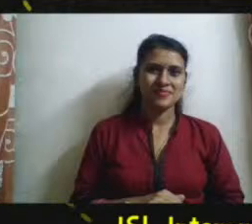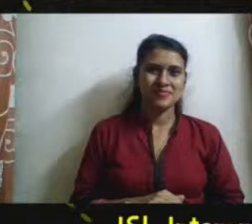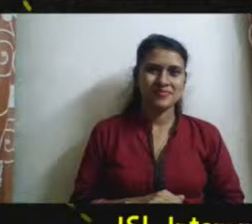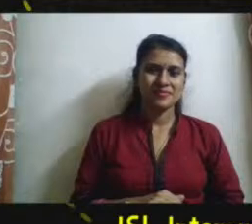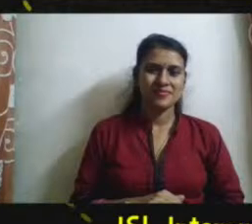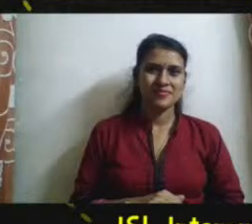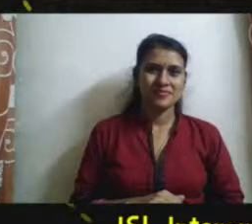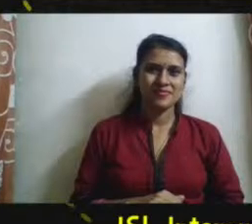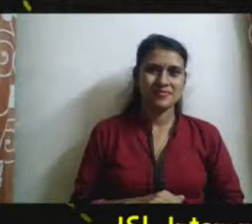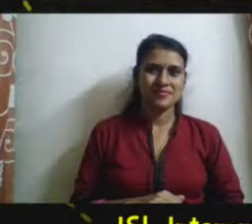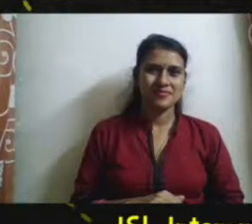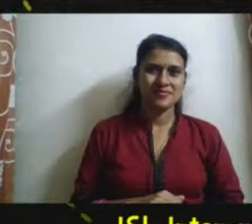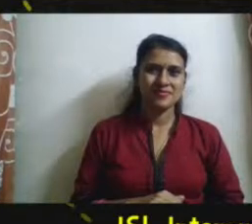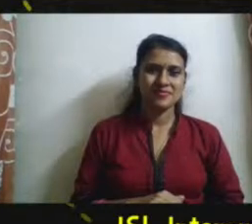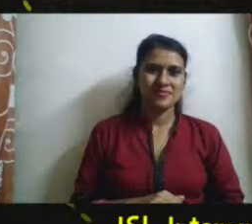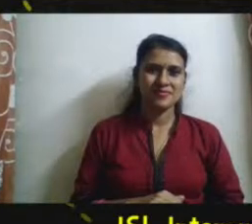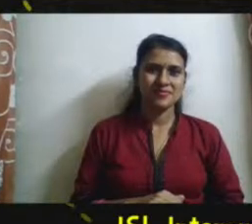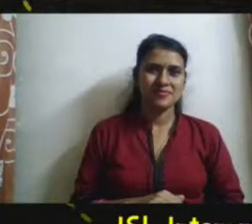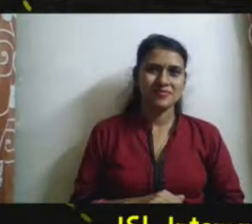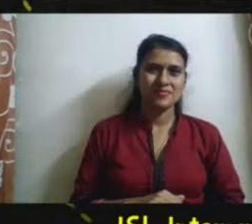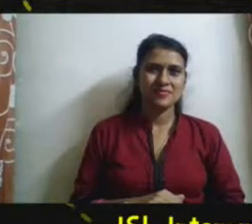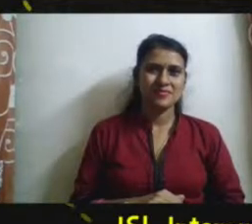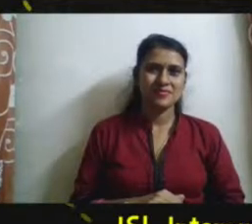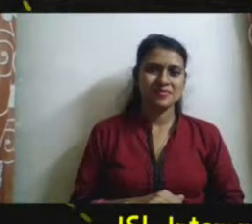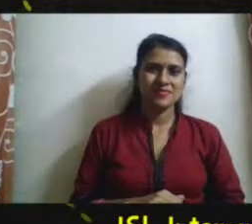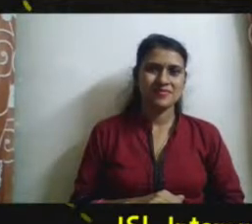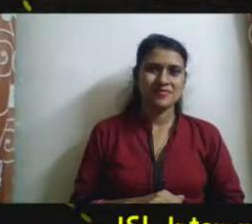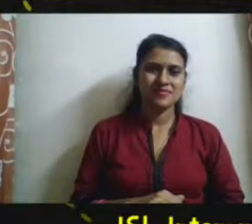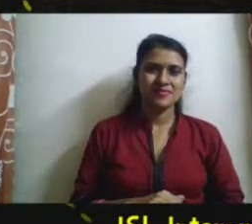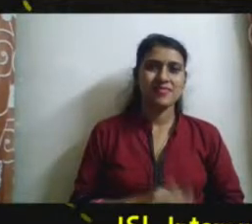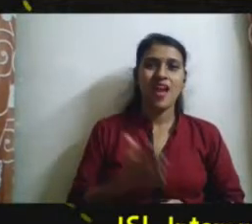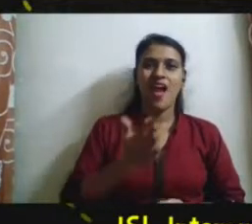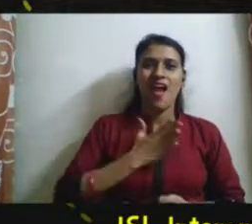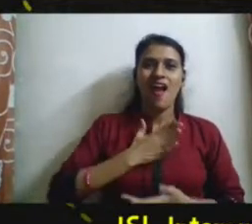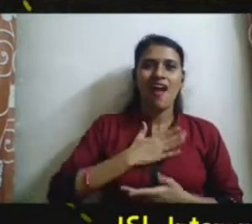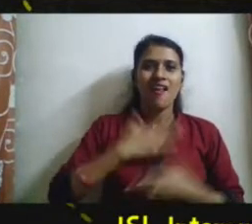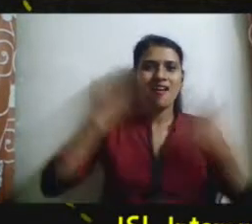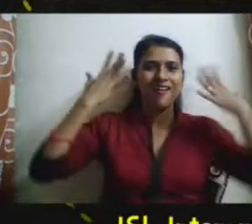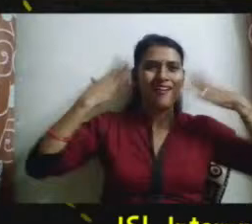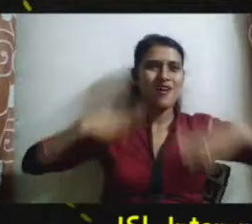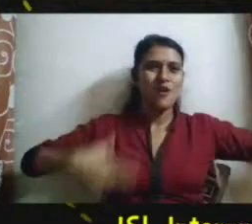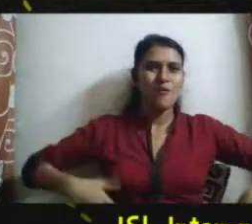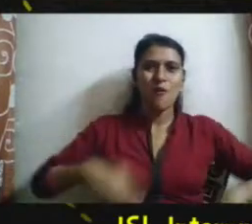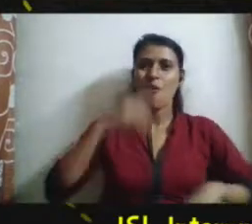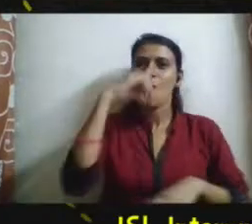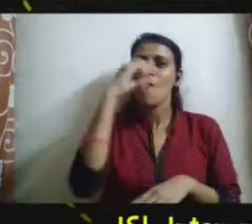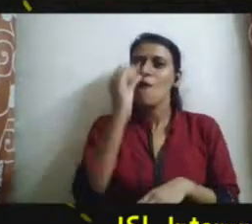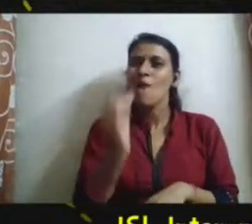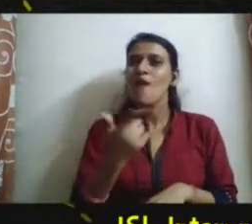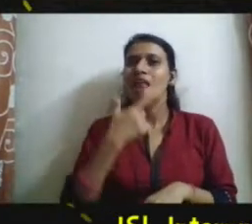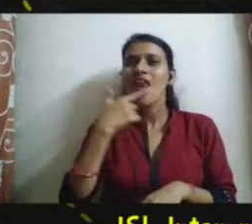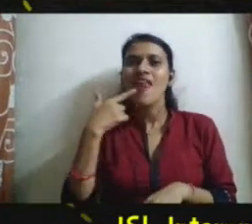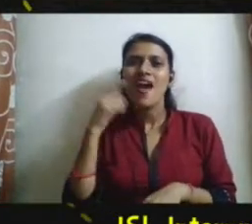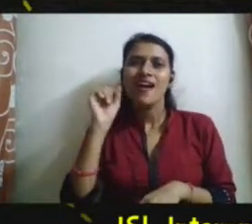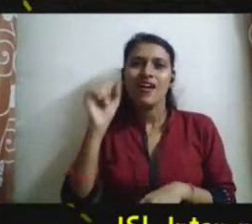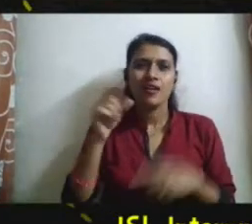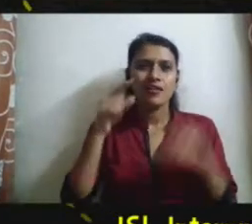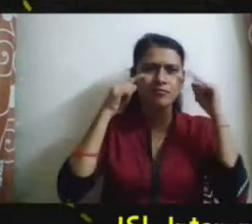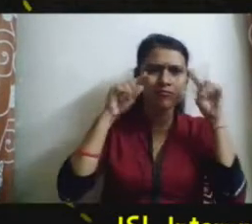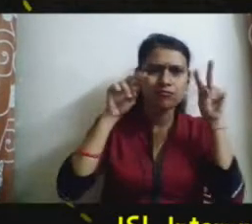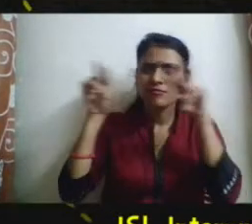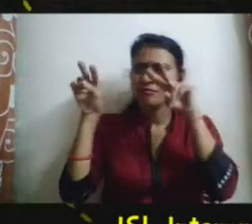हो लाल तेरी ठूंड रे सुआ नगरी तू